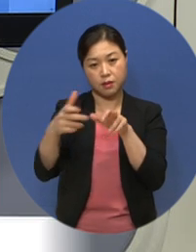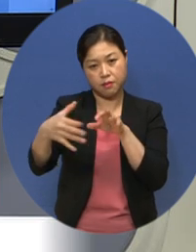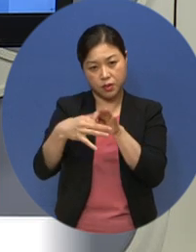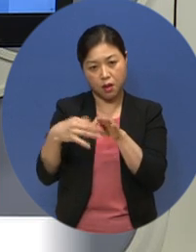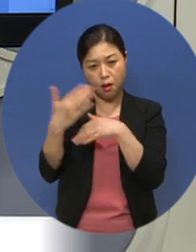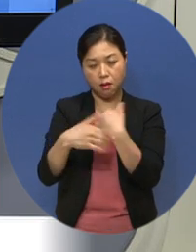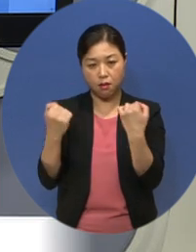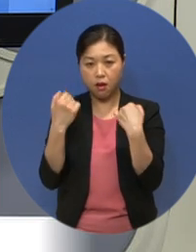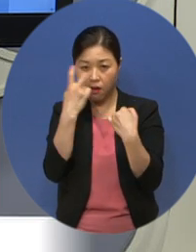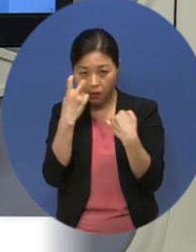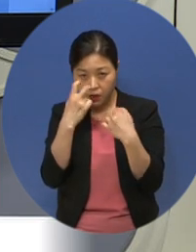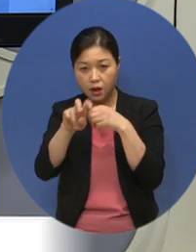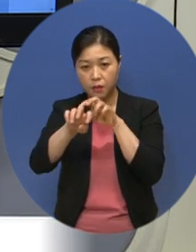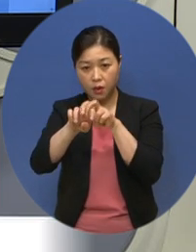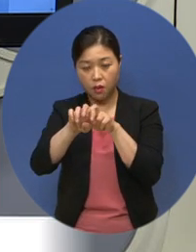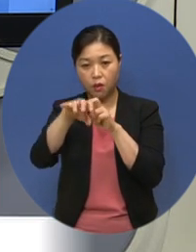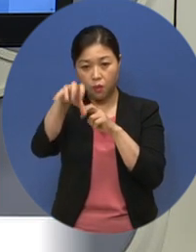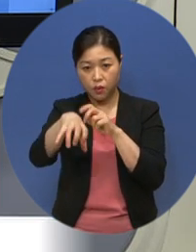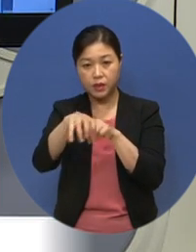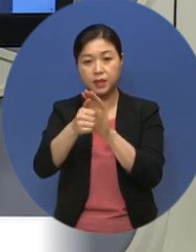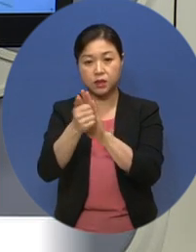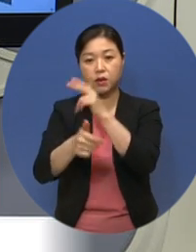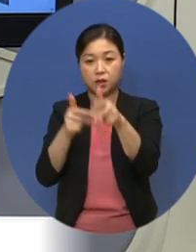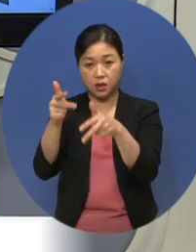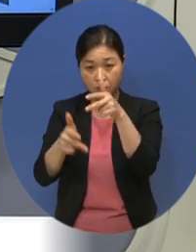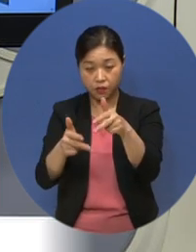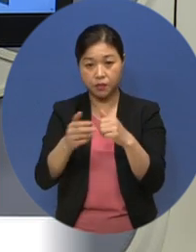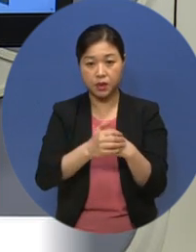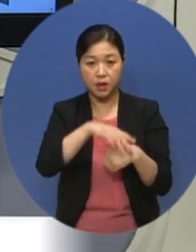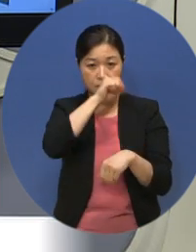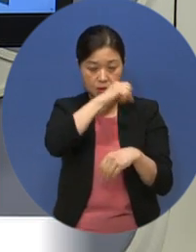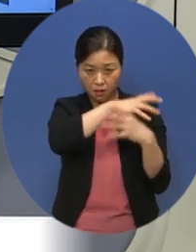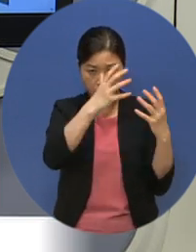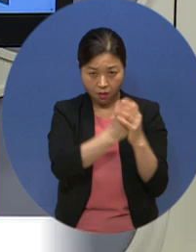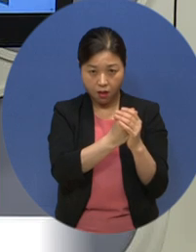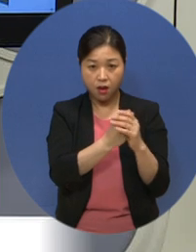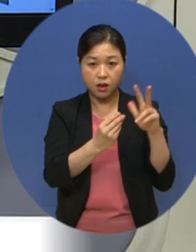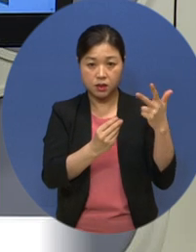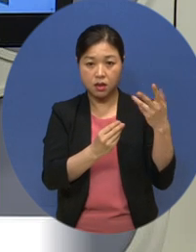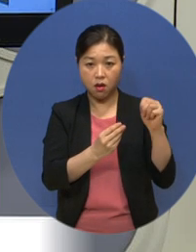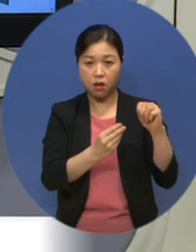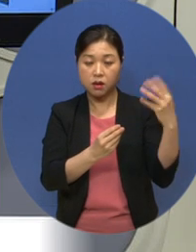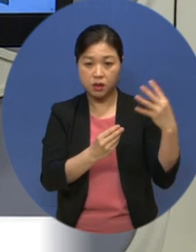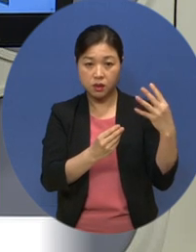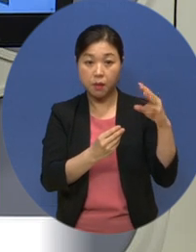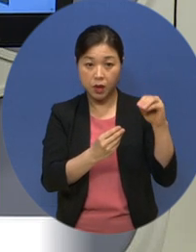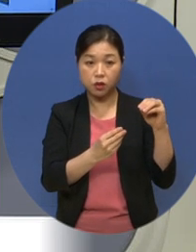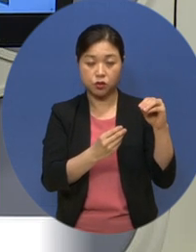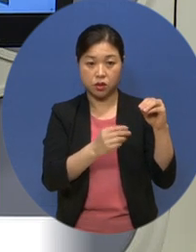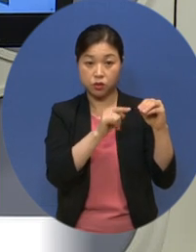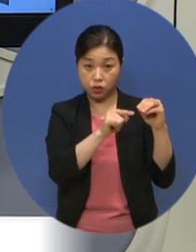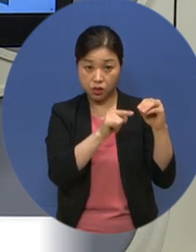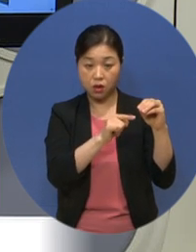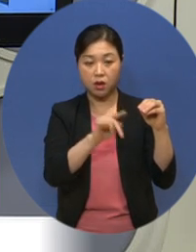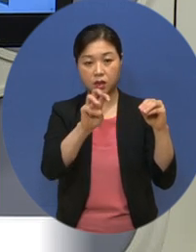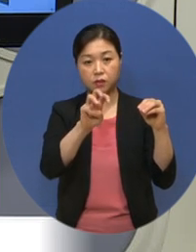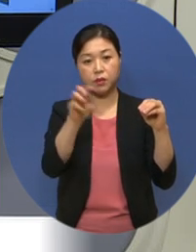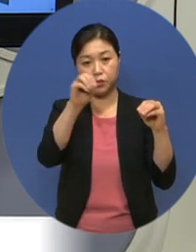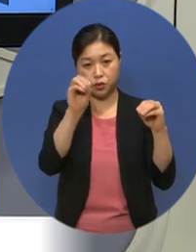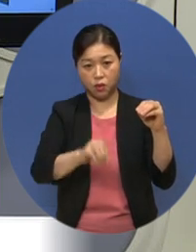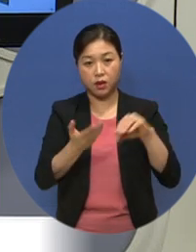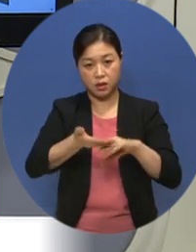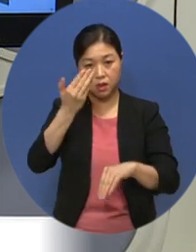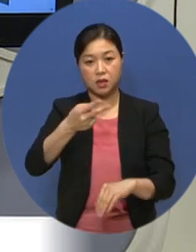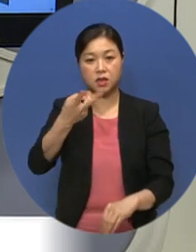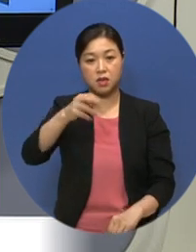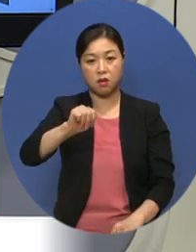검진기관 지원사업의 전체 예산 7억 4천만 원 중 30% 가 넘는 2억 4700만원 이